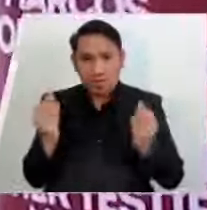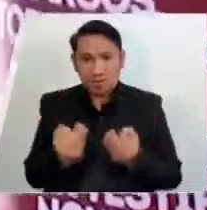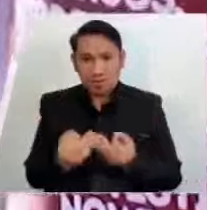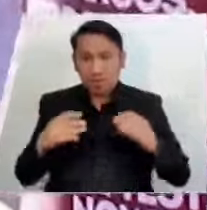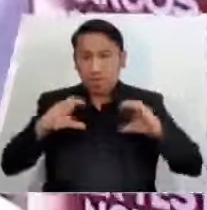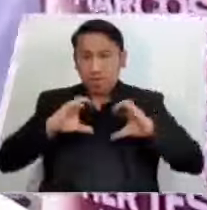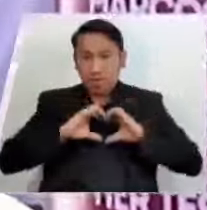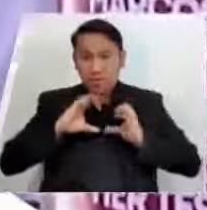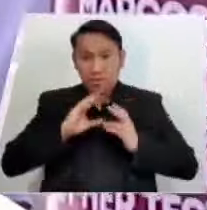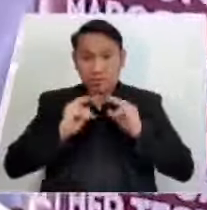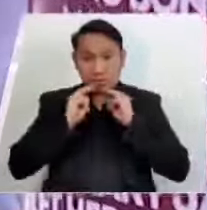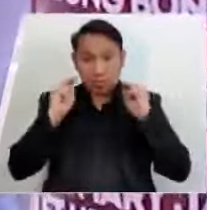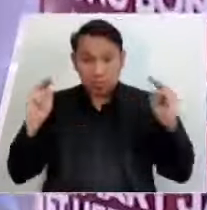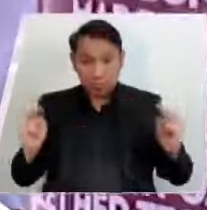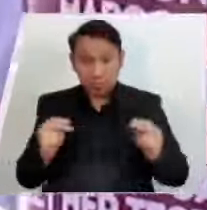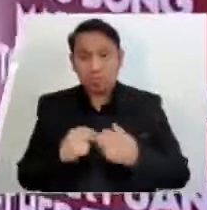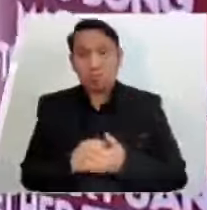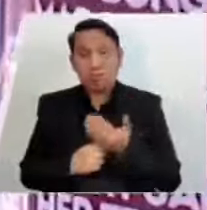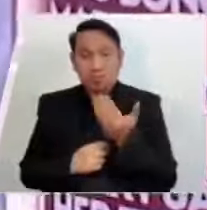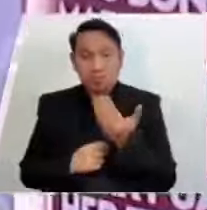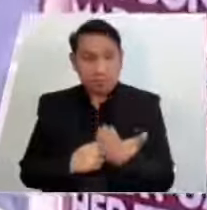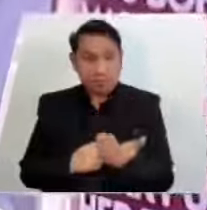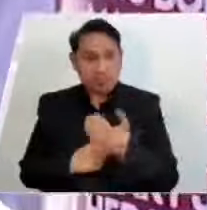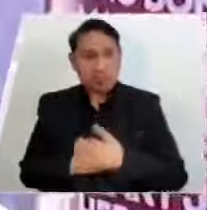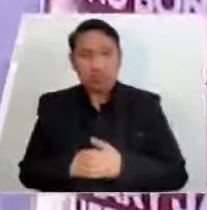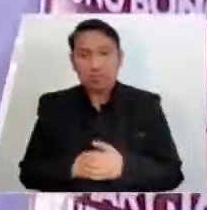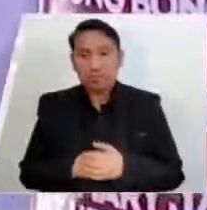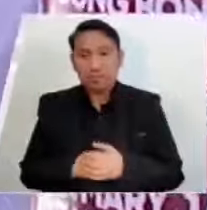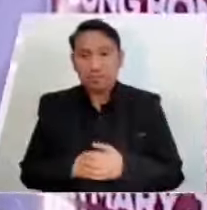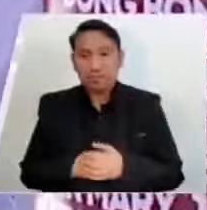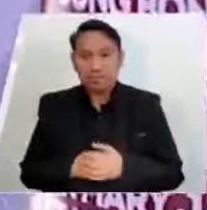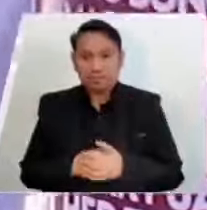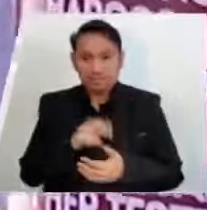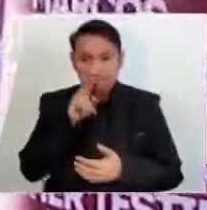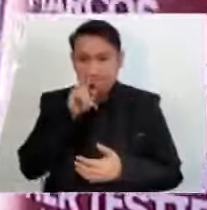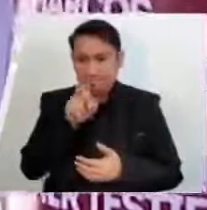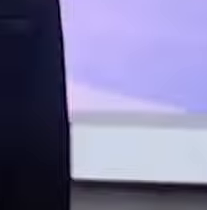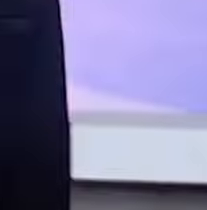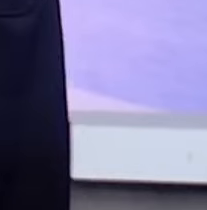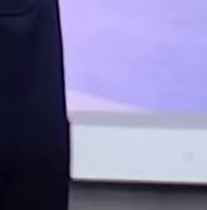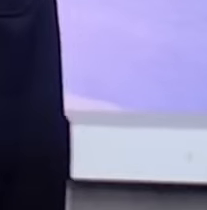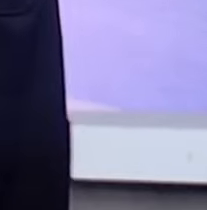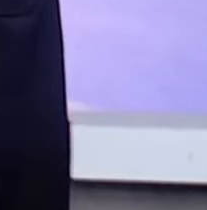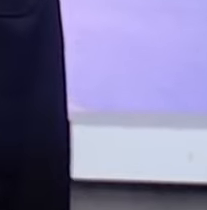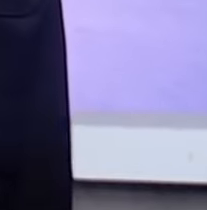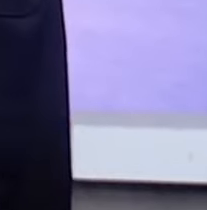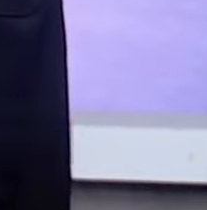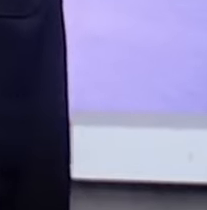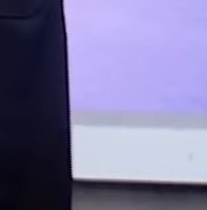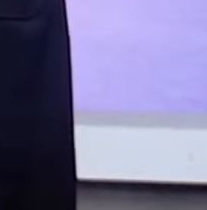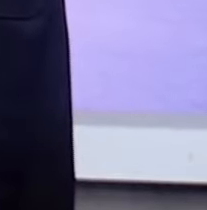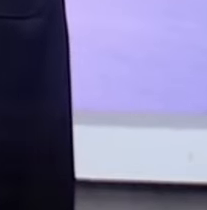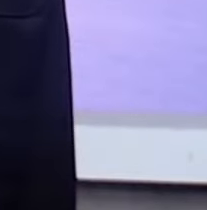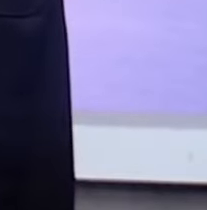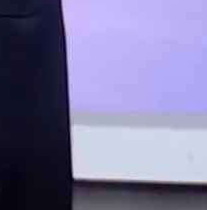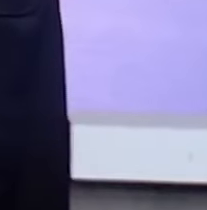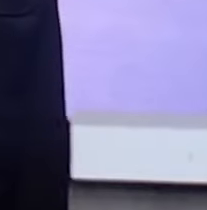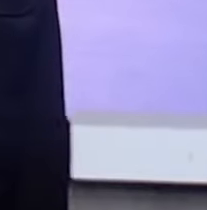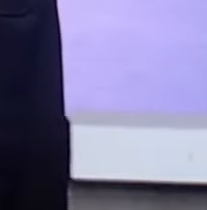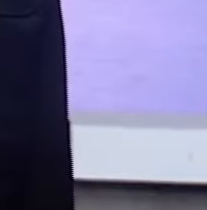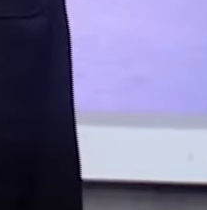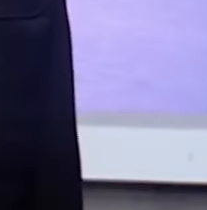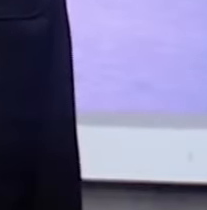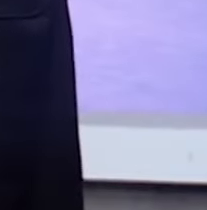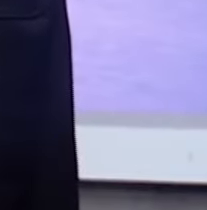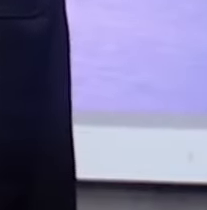GMA Integrated News, ako po si JP Soriano, ang inyong saksi. Mga kapuso, sama-sama tayong